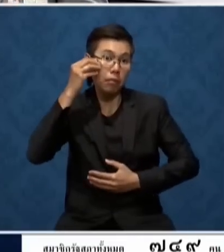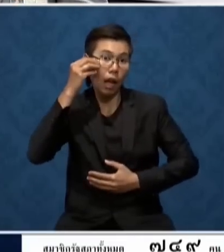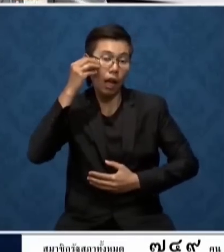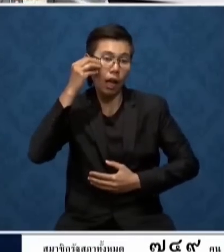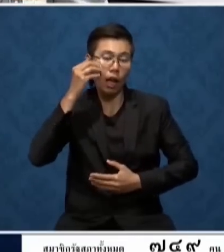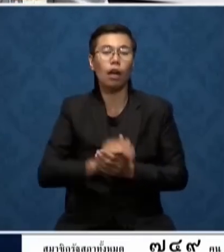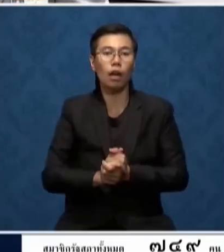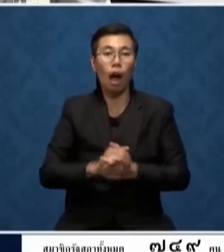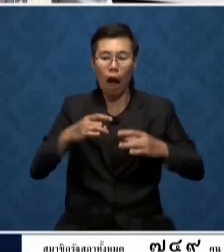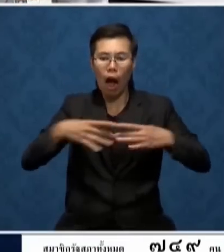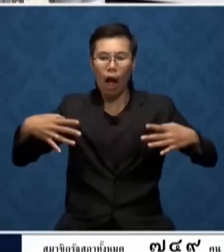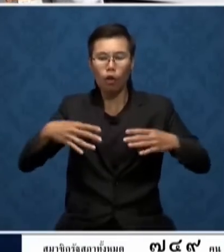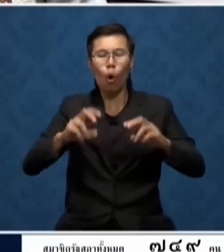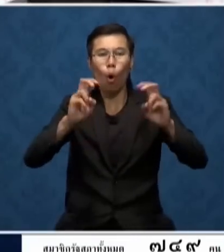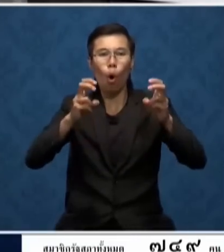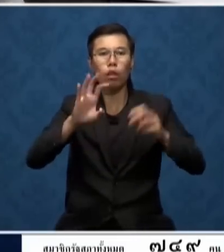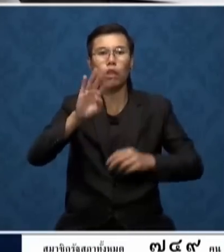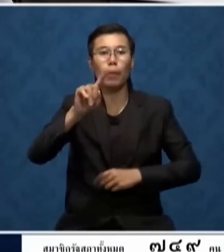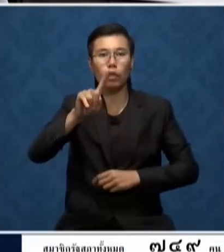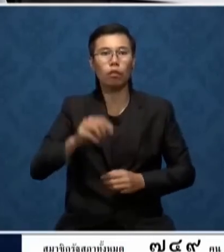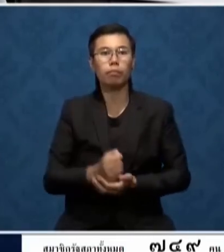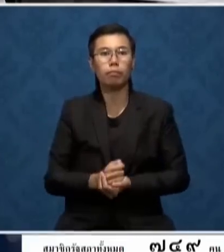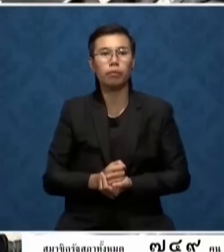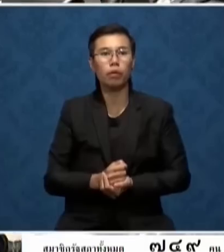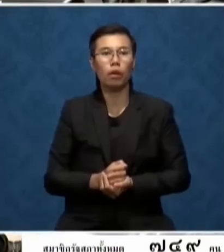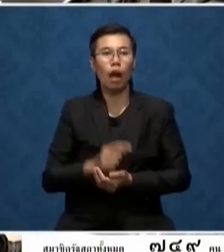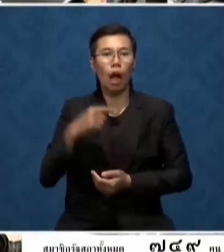การประชุมรัฐสภาหรือไม่อย่างไรขอผู้รับรองเลยครับ